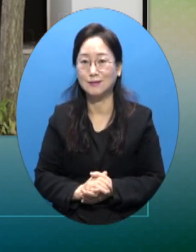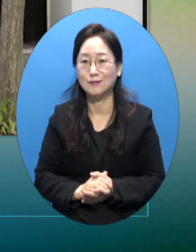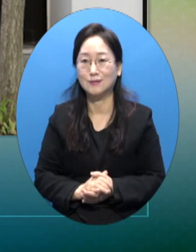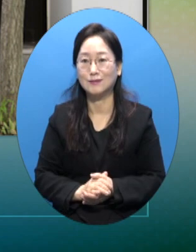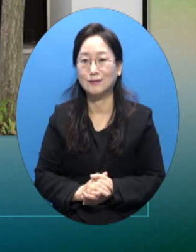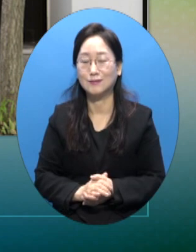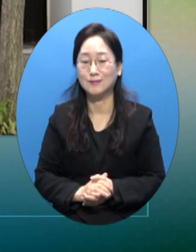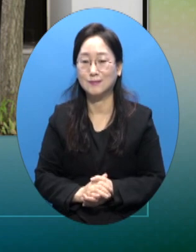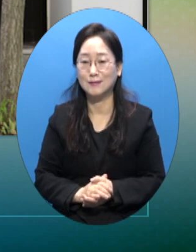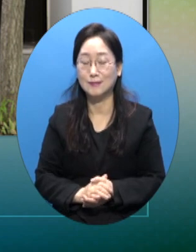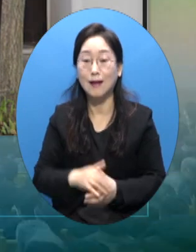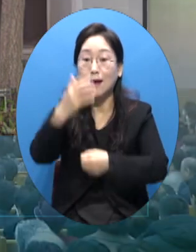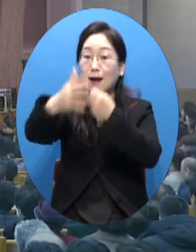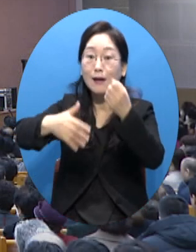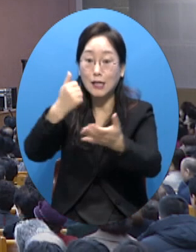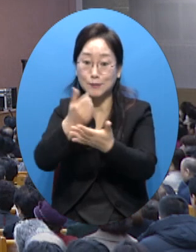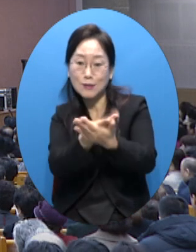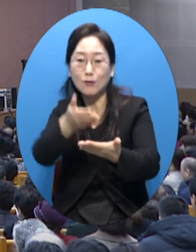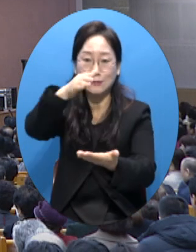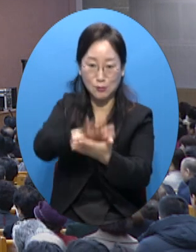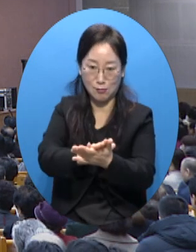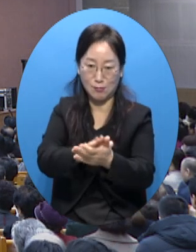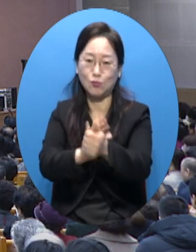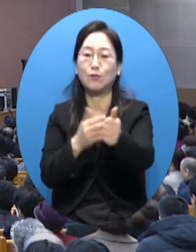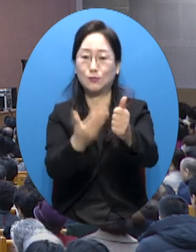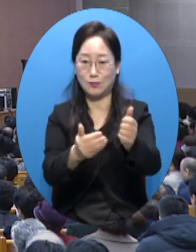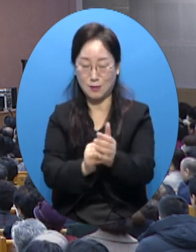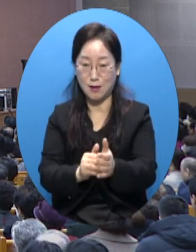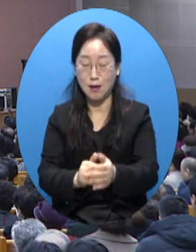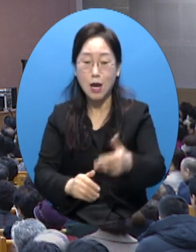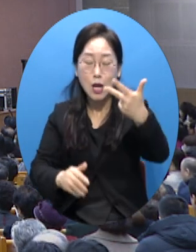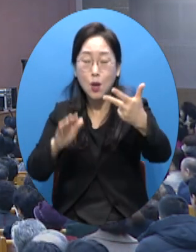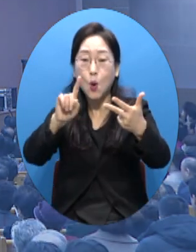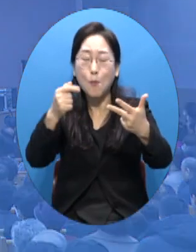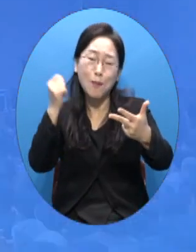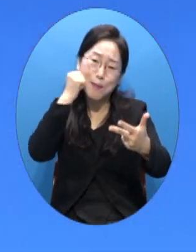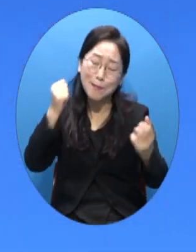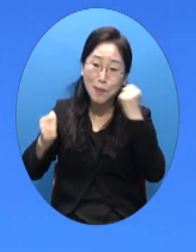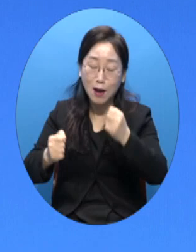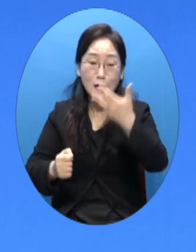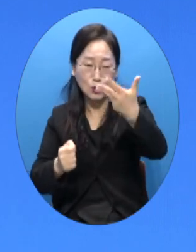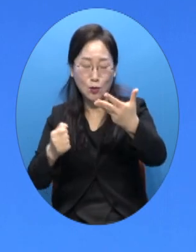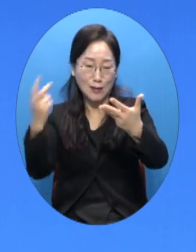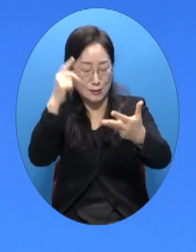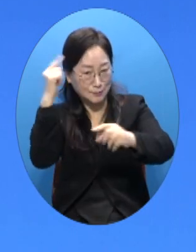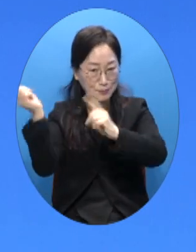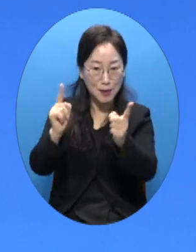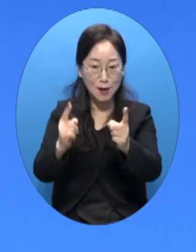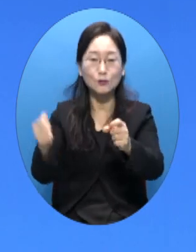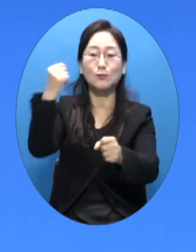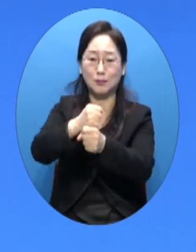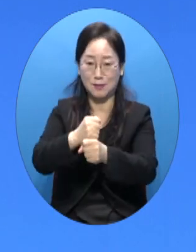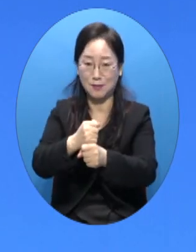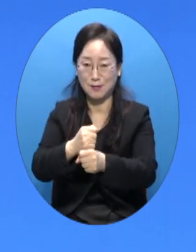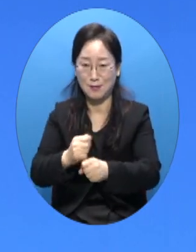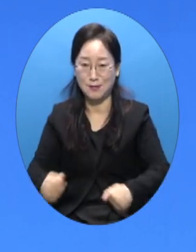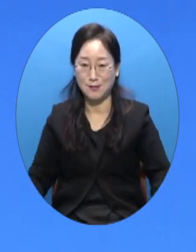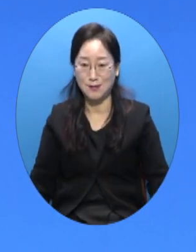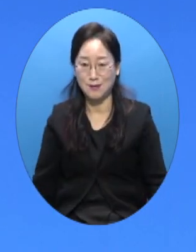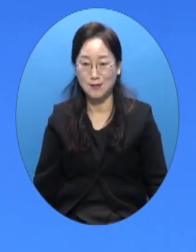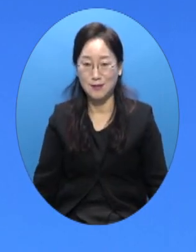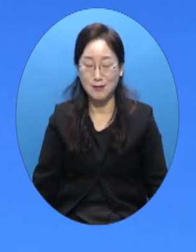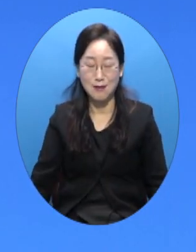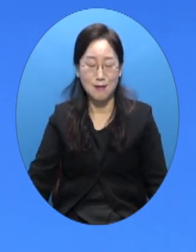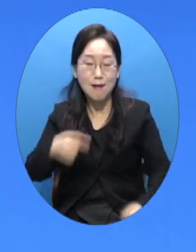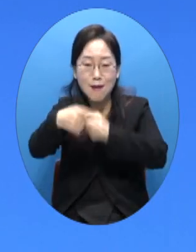할렐루야 하나님은 역전의 하나님이신 것입니다 일곱 번 실패해도 여덟 번째 일어나게 해주시고 성하게 만들어 주신 것입니다